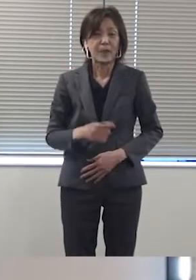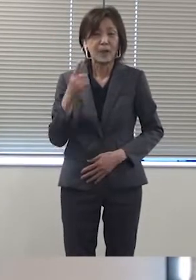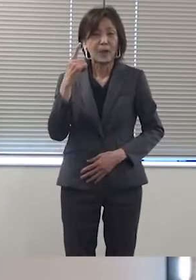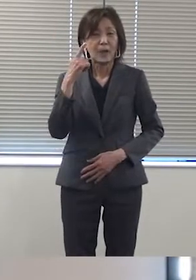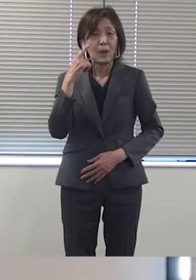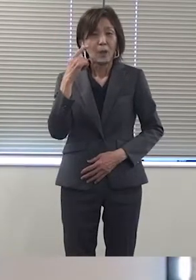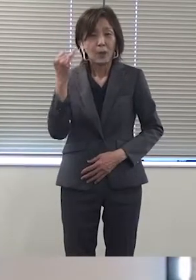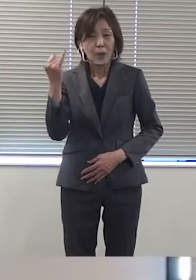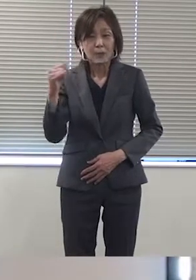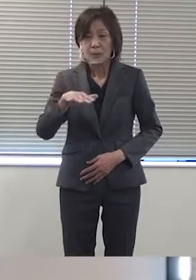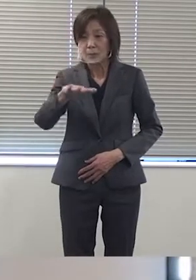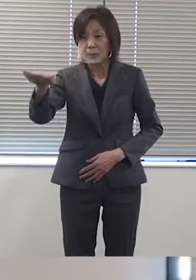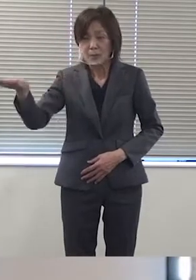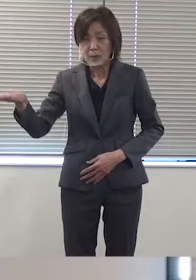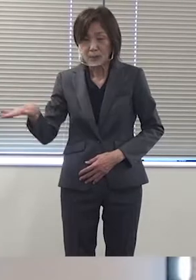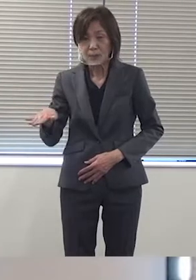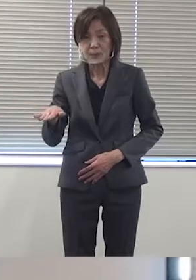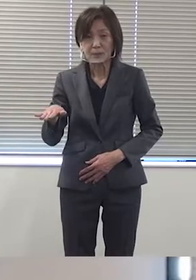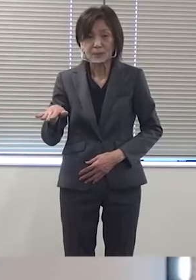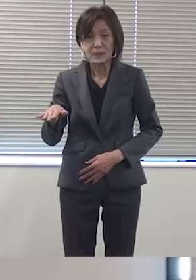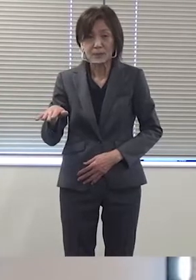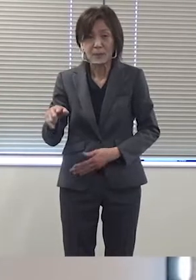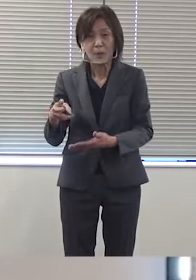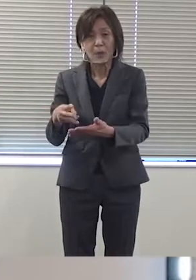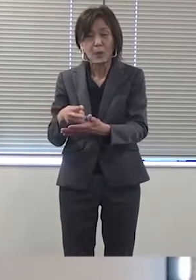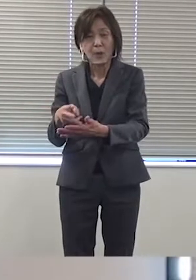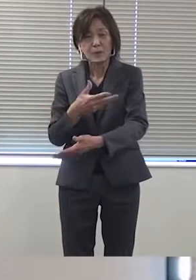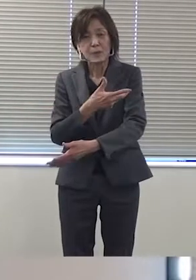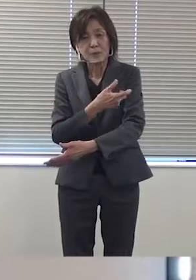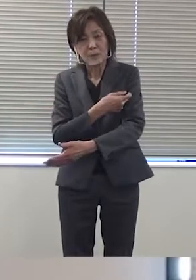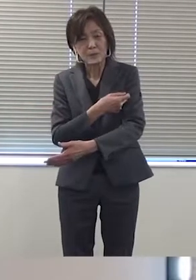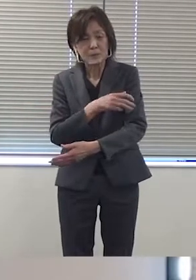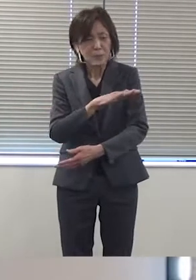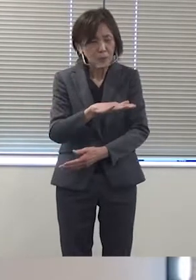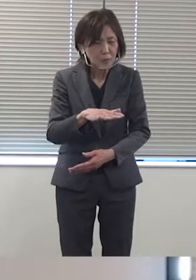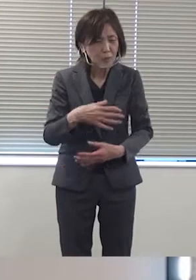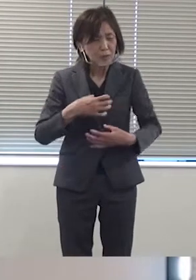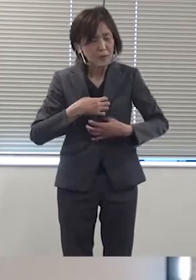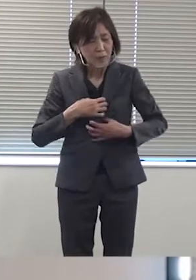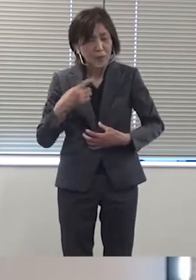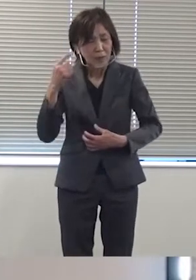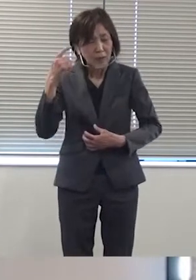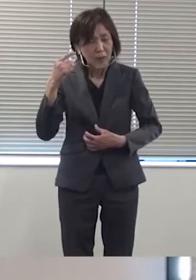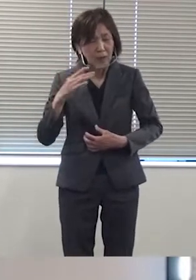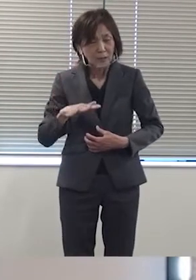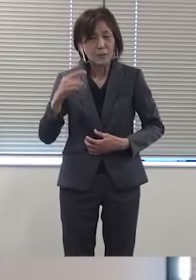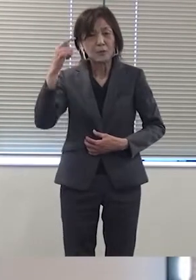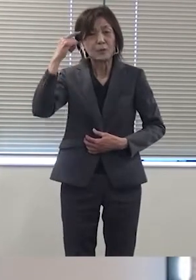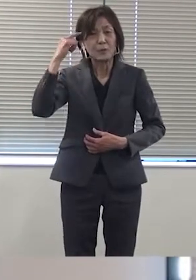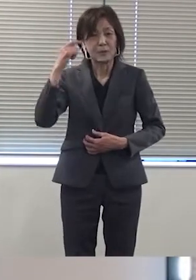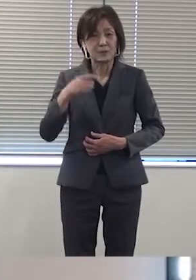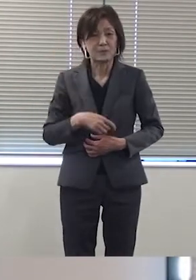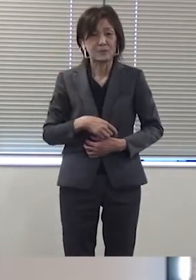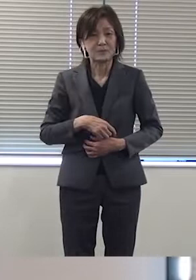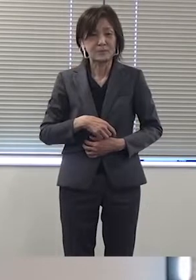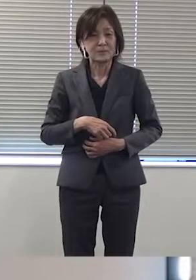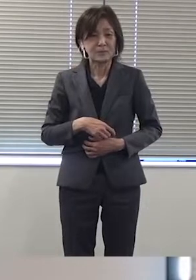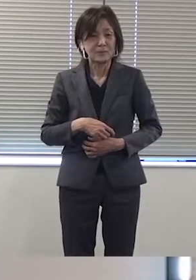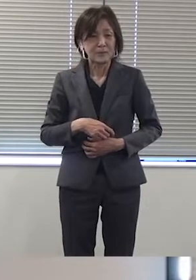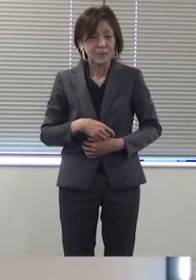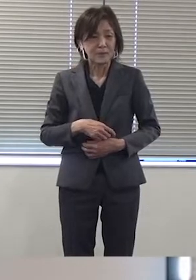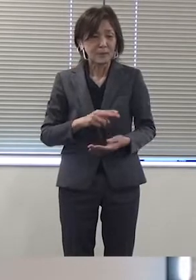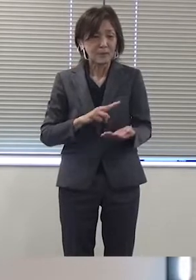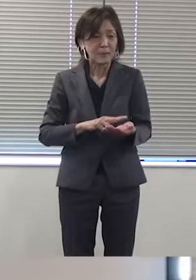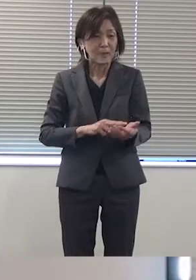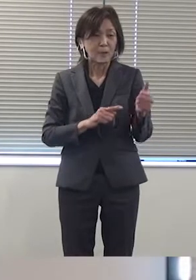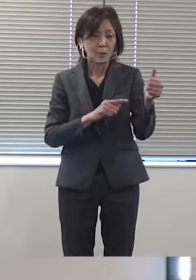もワクチンを接種するかどうかについては不安があると思いますので、問診に時間がかかるというふうに考